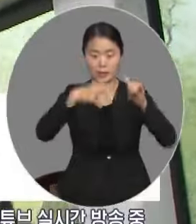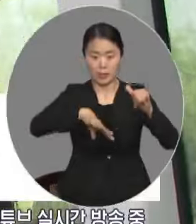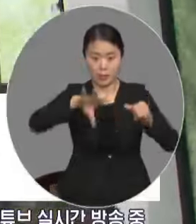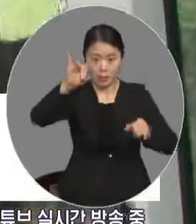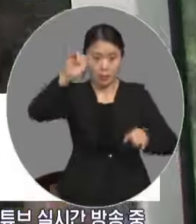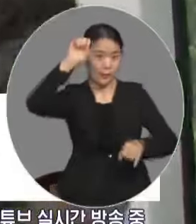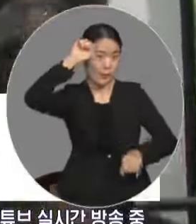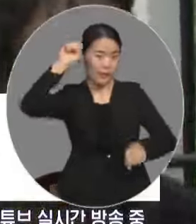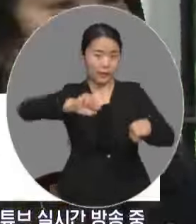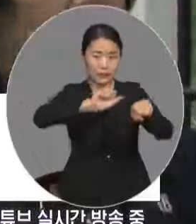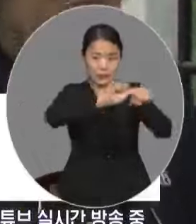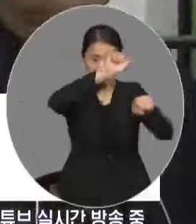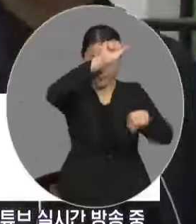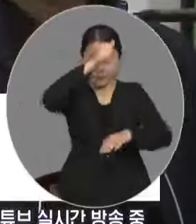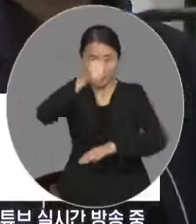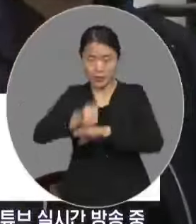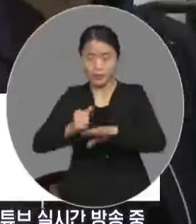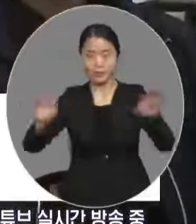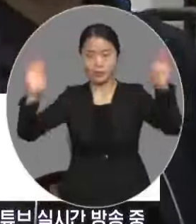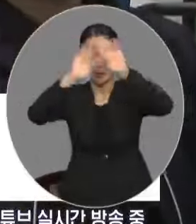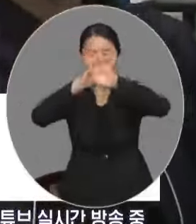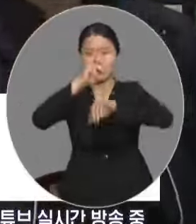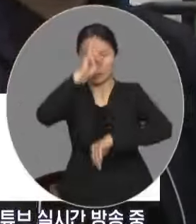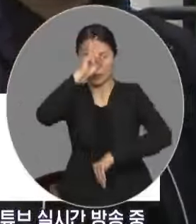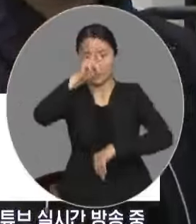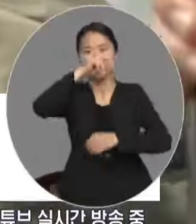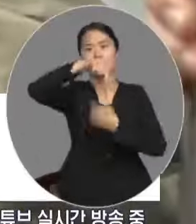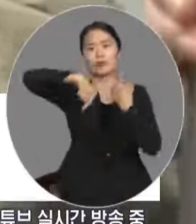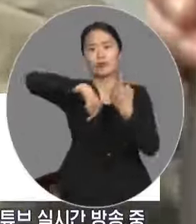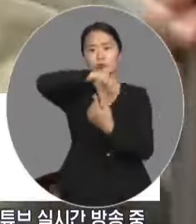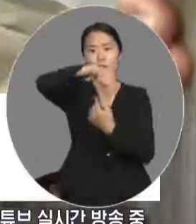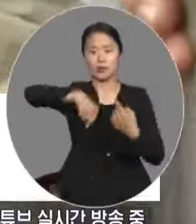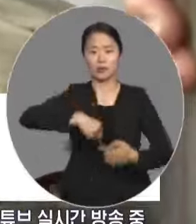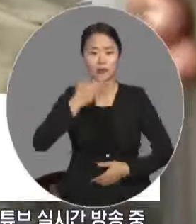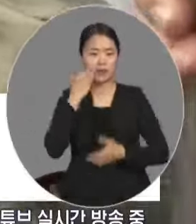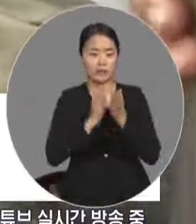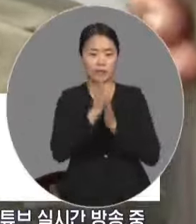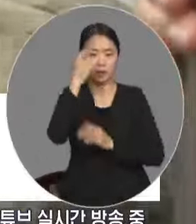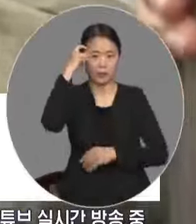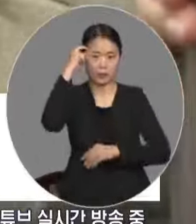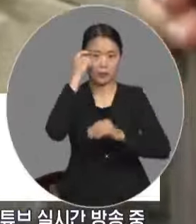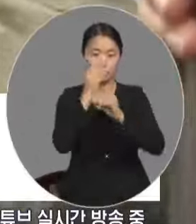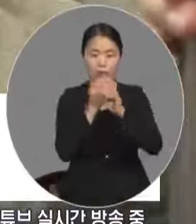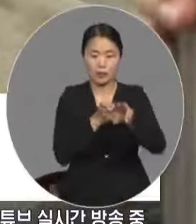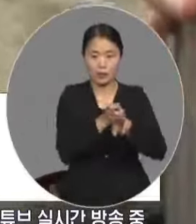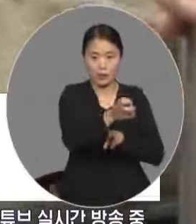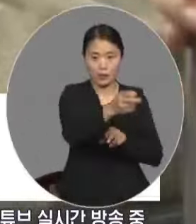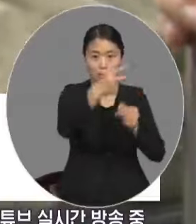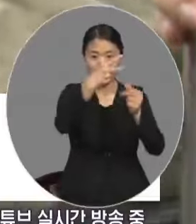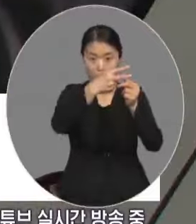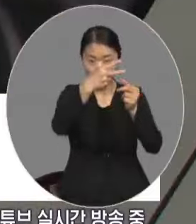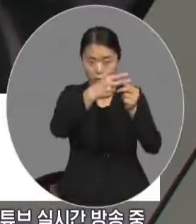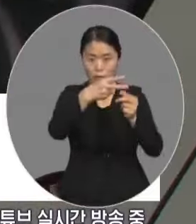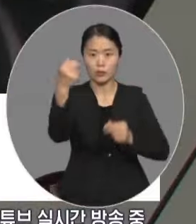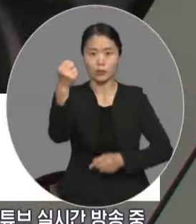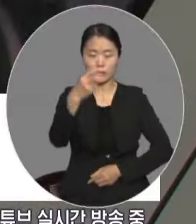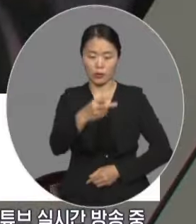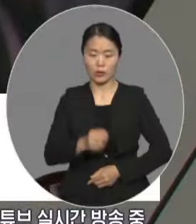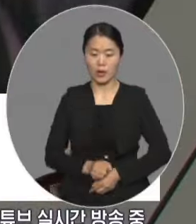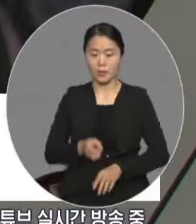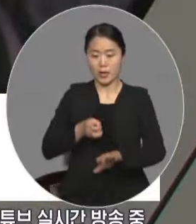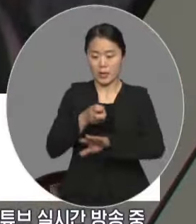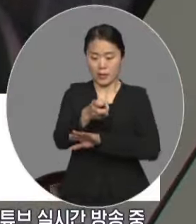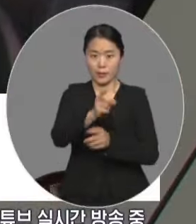오전 5시, 막차는 자정까지 운행됩니다. 울산시가 구상 중인 도시철도 2호선은 물론